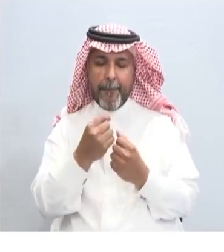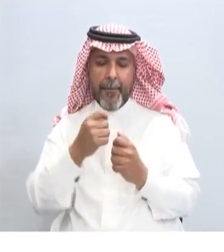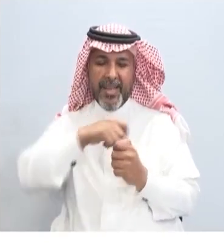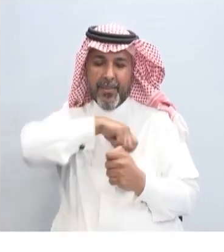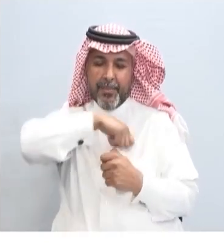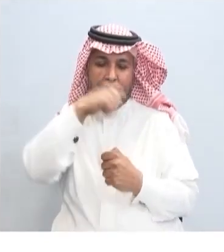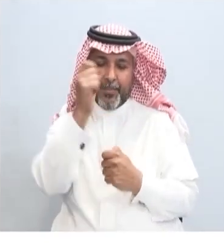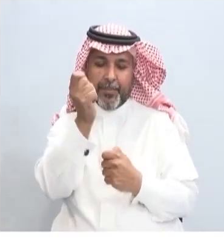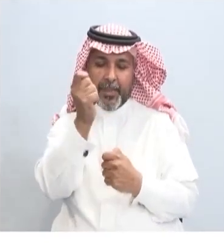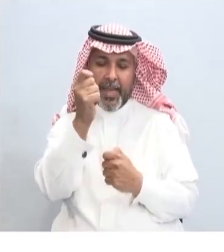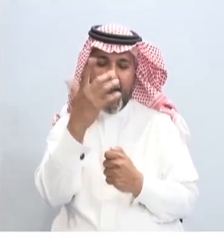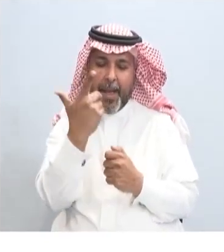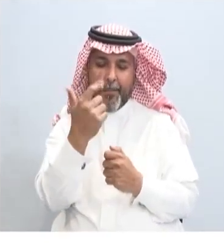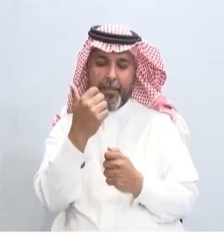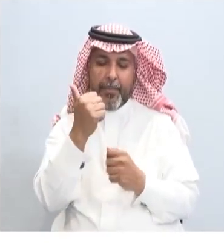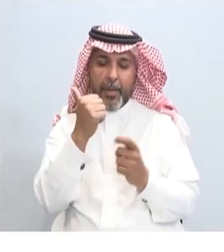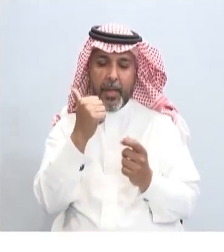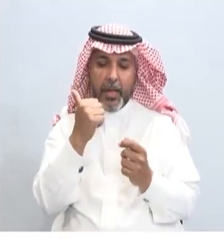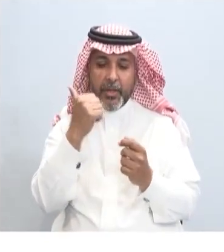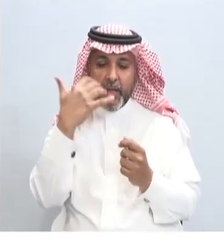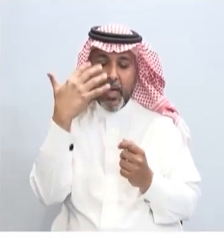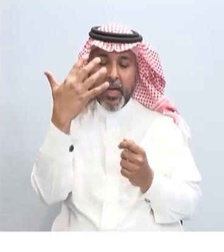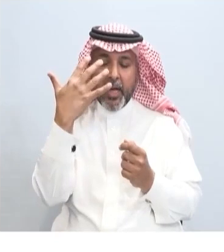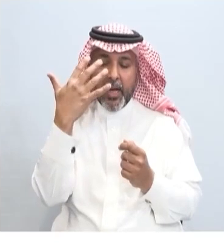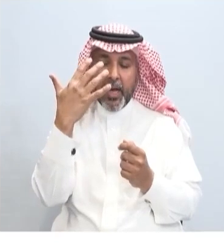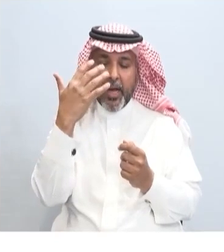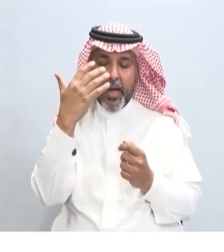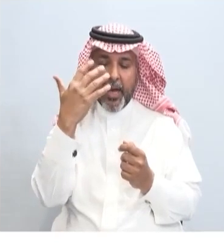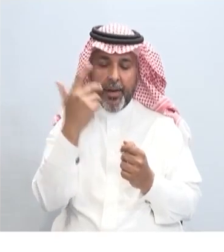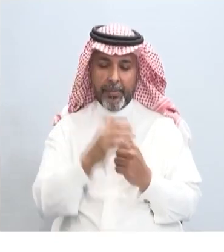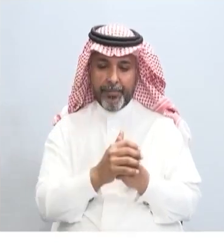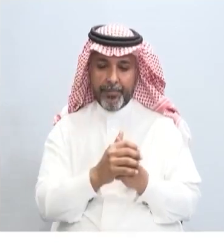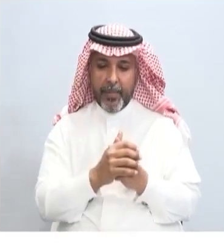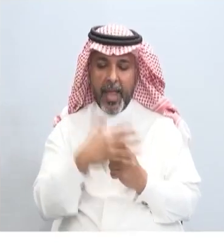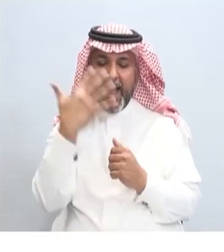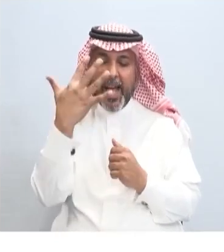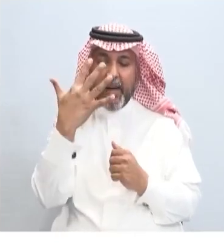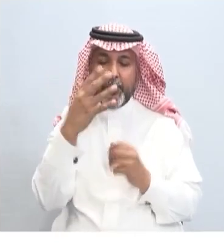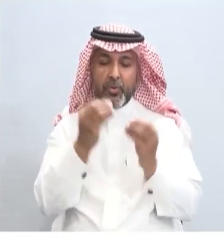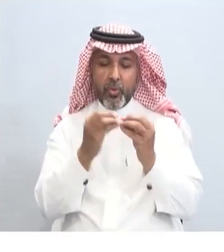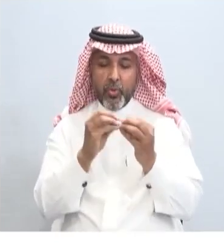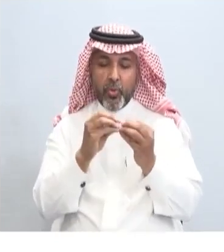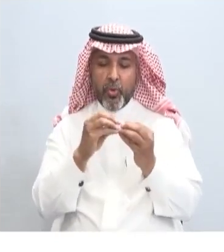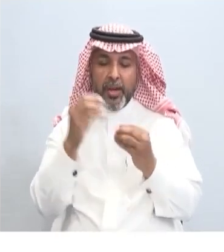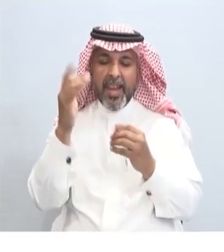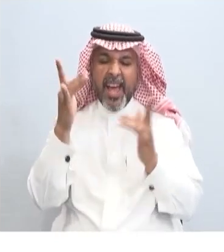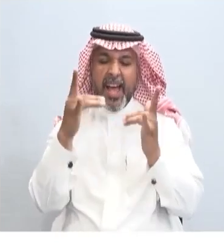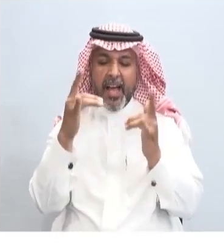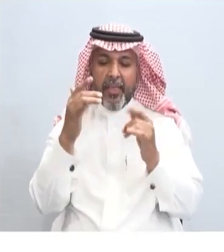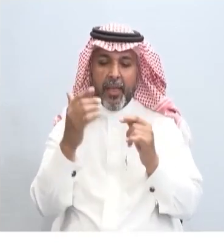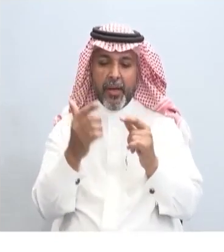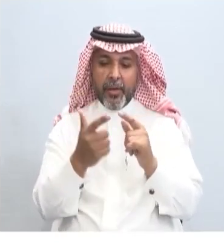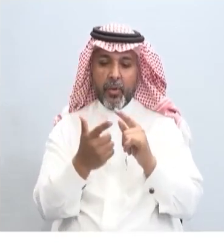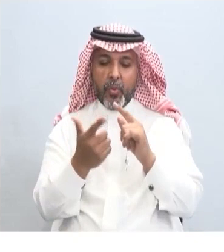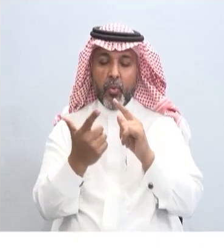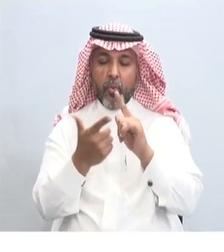كلها 11 بطاقه اراد سحب بطاقتين عشوائيا نشوف الفقره الاولى قاللك اذا سحب البطاقه الاولى ثم